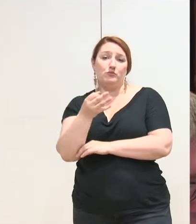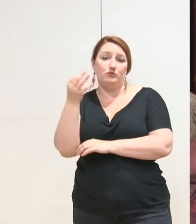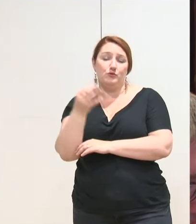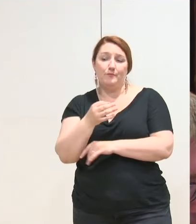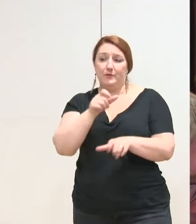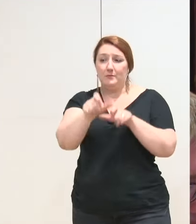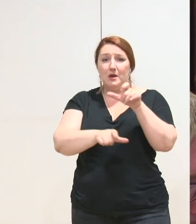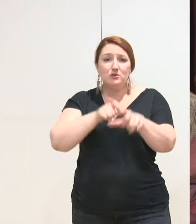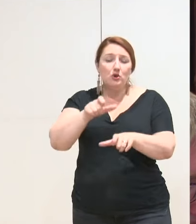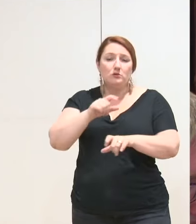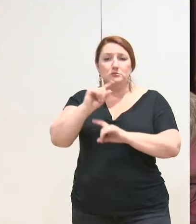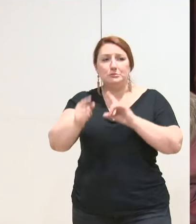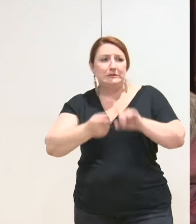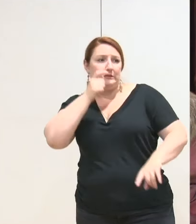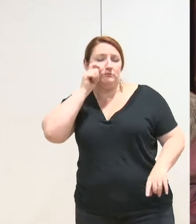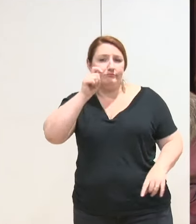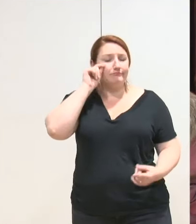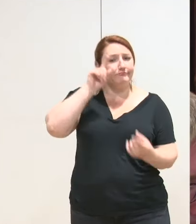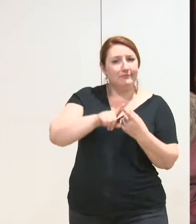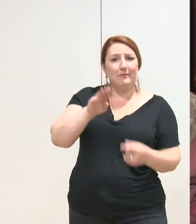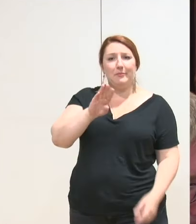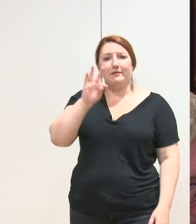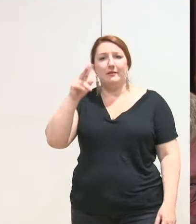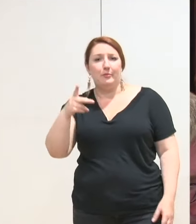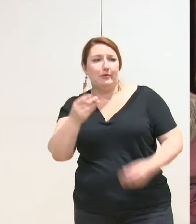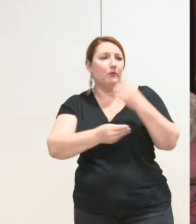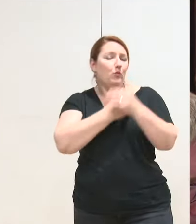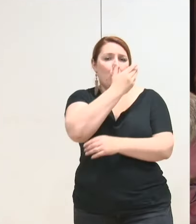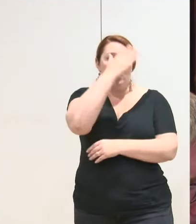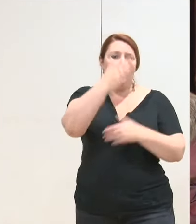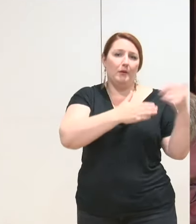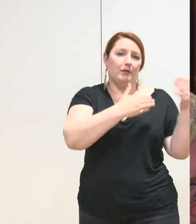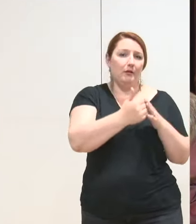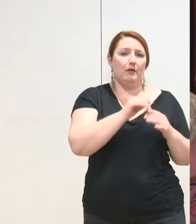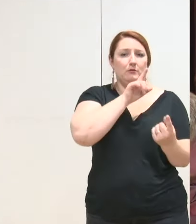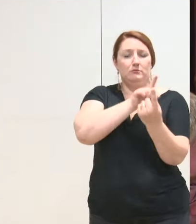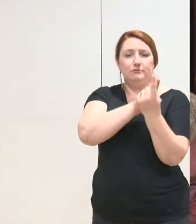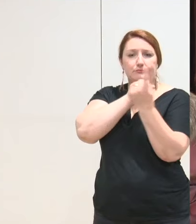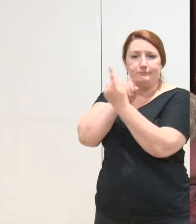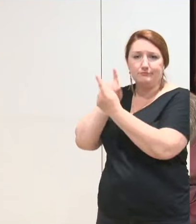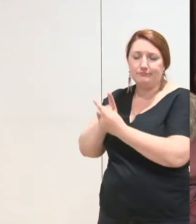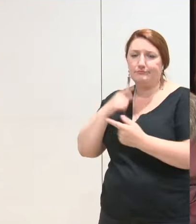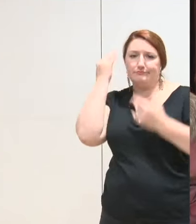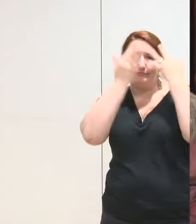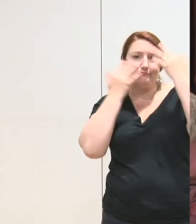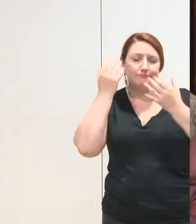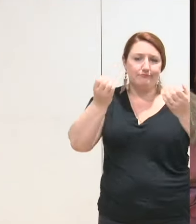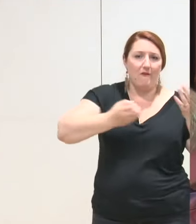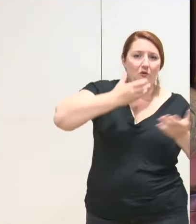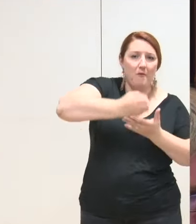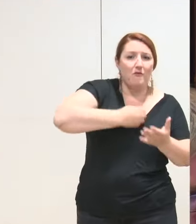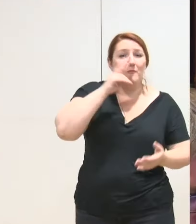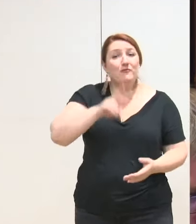BTP et d'autres représentations professionnelles exposer leur inquiétude ne sont peut-être pas tant dans le